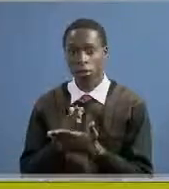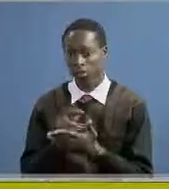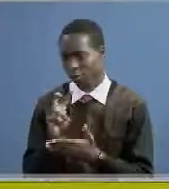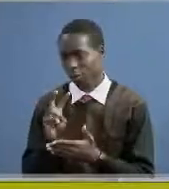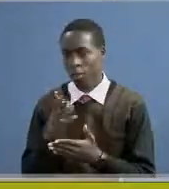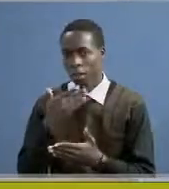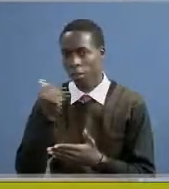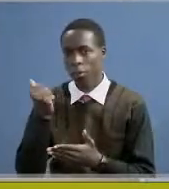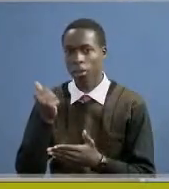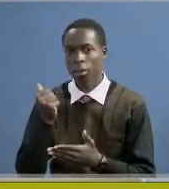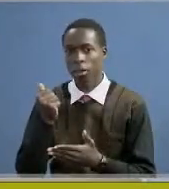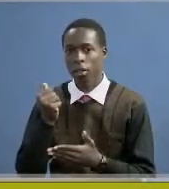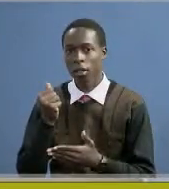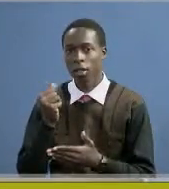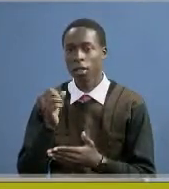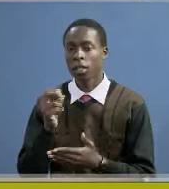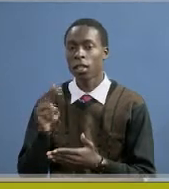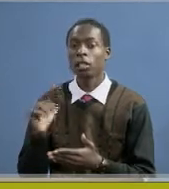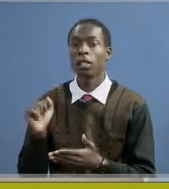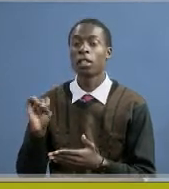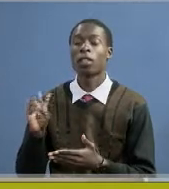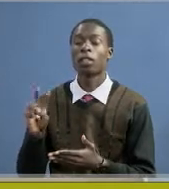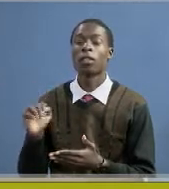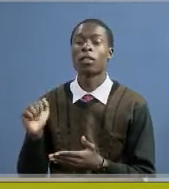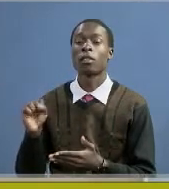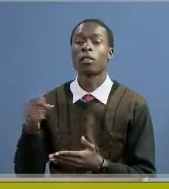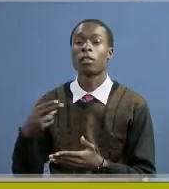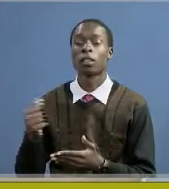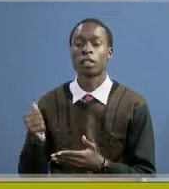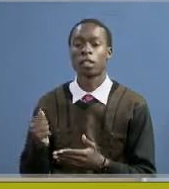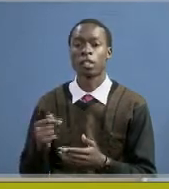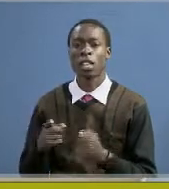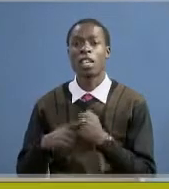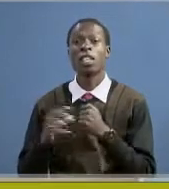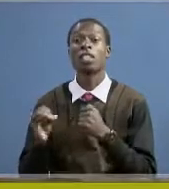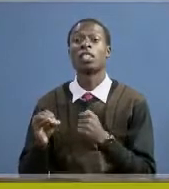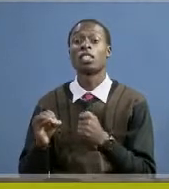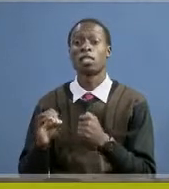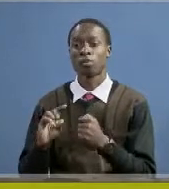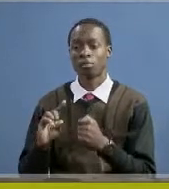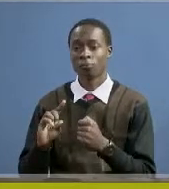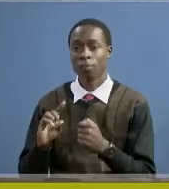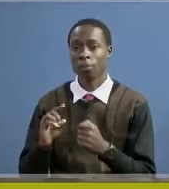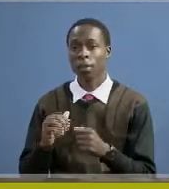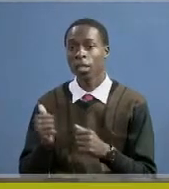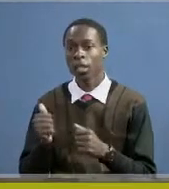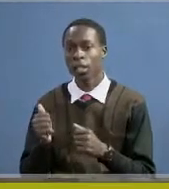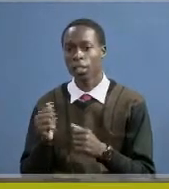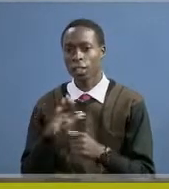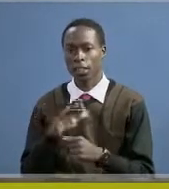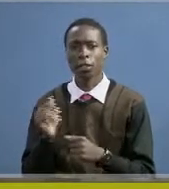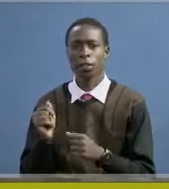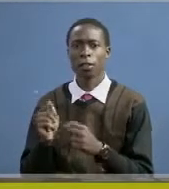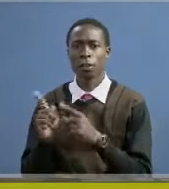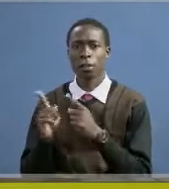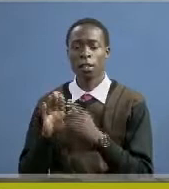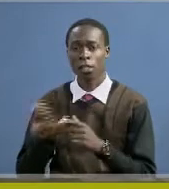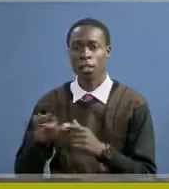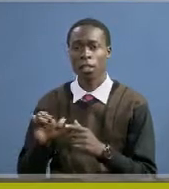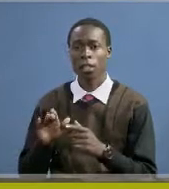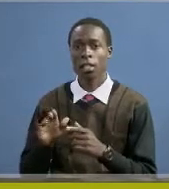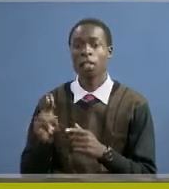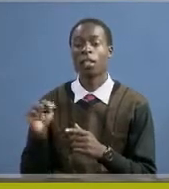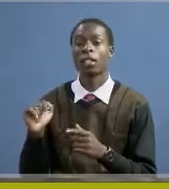better. Mji wa Naivasha una zaidi ya mikahawa 60 ya viwango vya kimataifa, bila kusahau vivutio vingine vya watalii kama vile ziwa